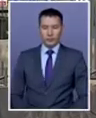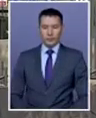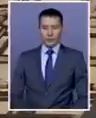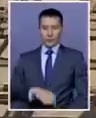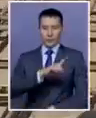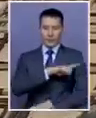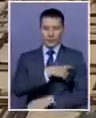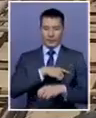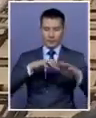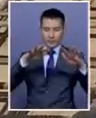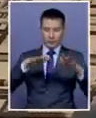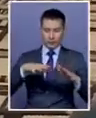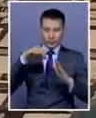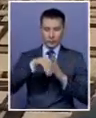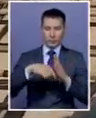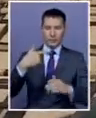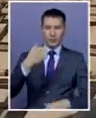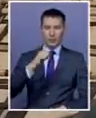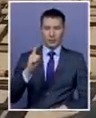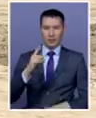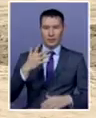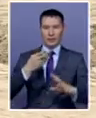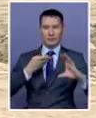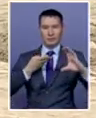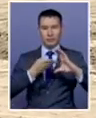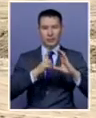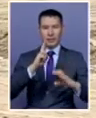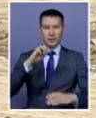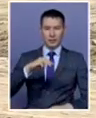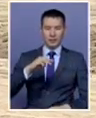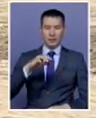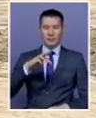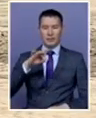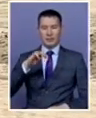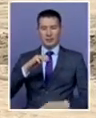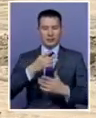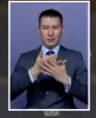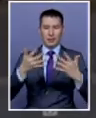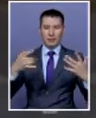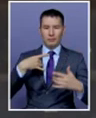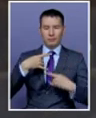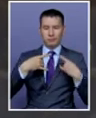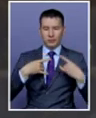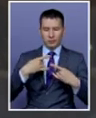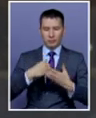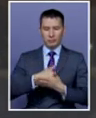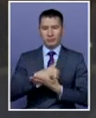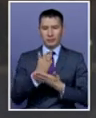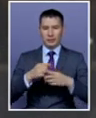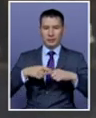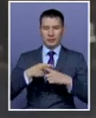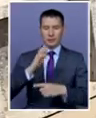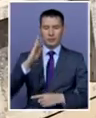Медициналық мекеме, газ жүйесімен, сондай-ақ компьютерлік томография, ультрадыбыстық зерттеу және рентген аппараттарымен қамтамасыз етілмек.